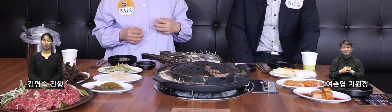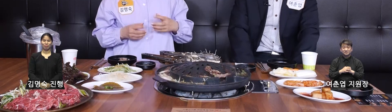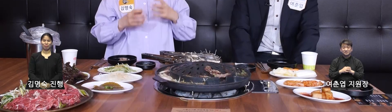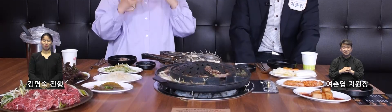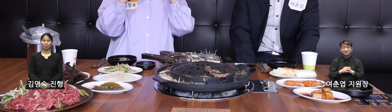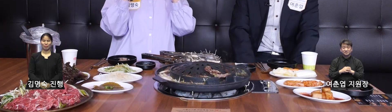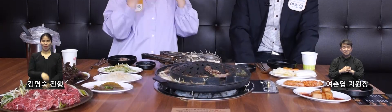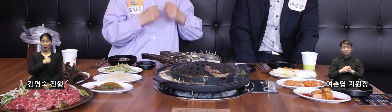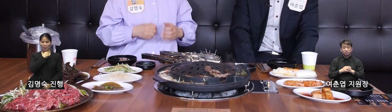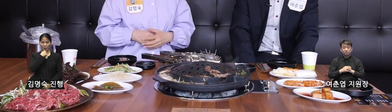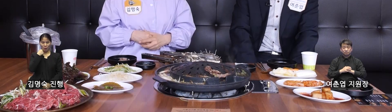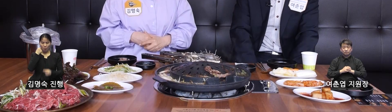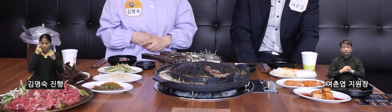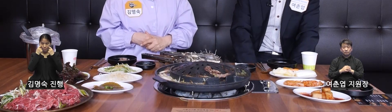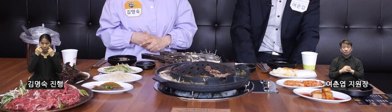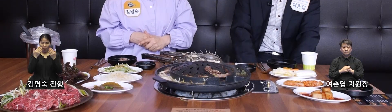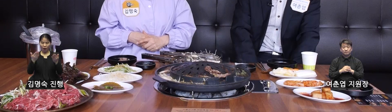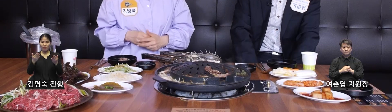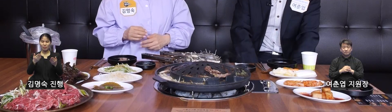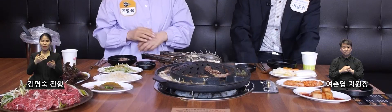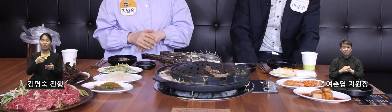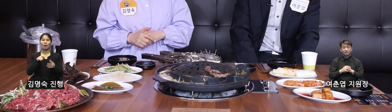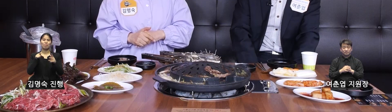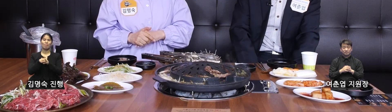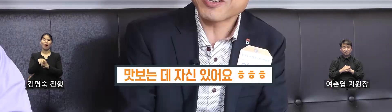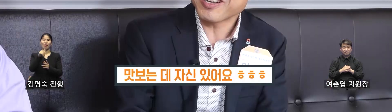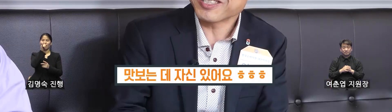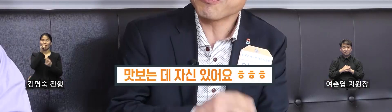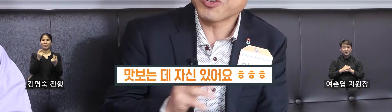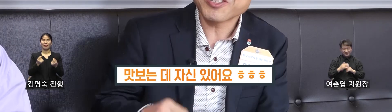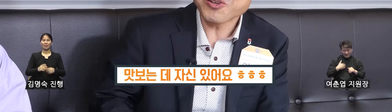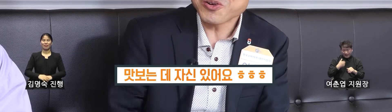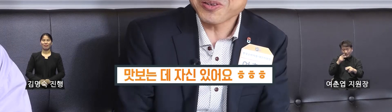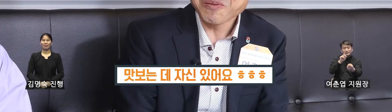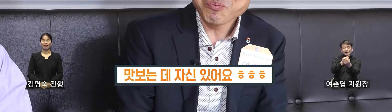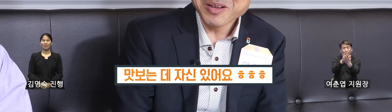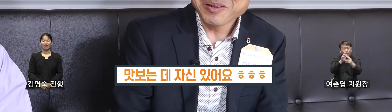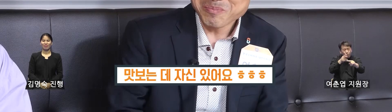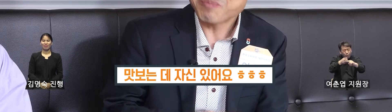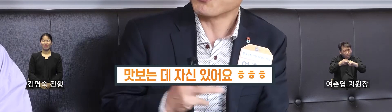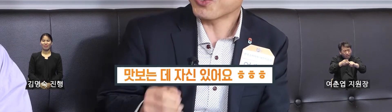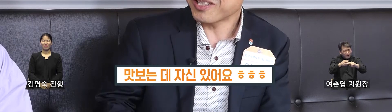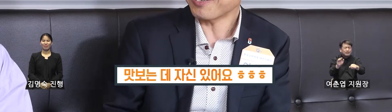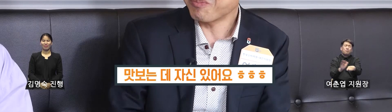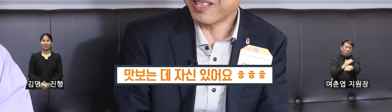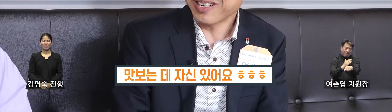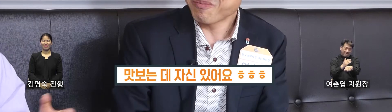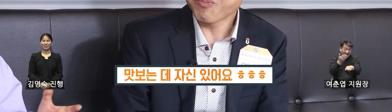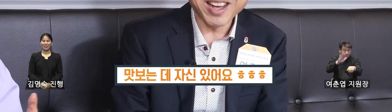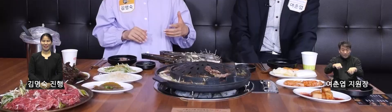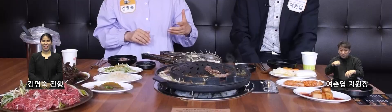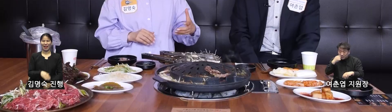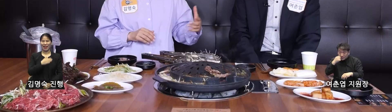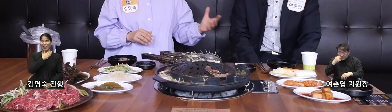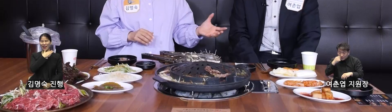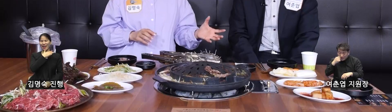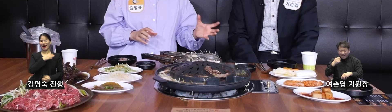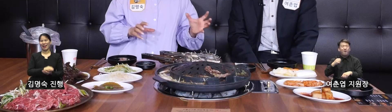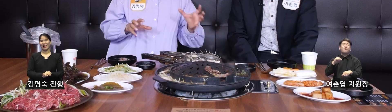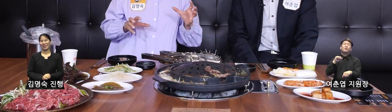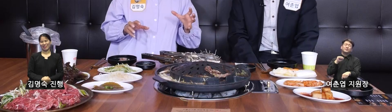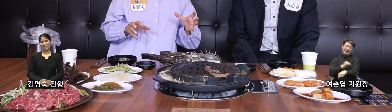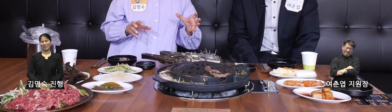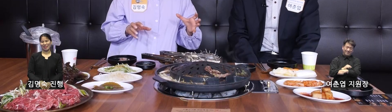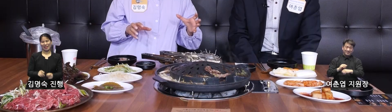네? 그 맛을 정확히 아시네요. 제가 요리는 하지는 못해도 맛보는 거 잘합니다. 아, 그래서